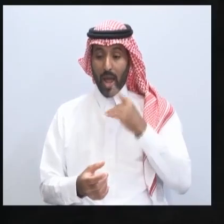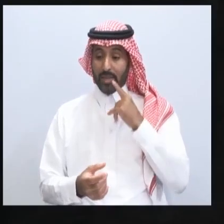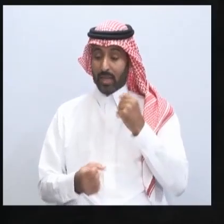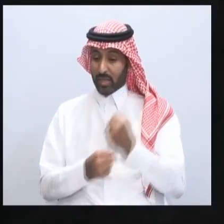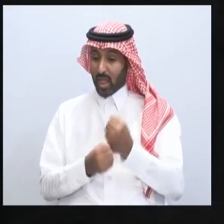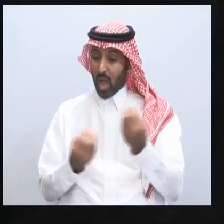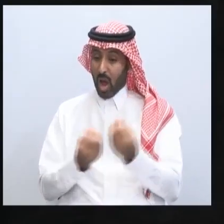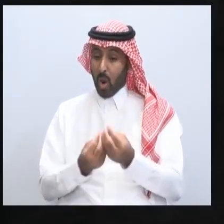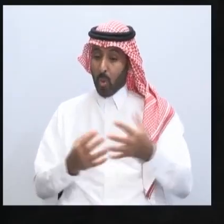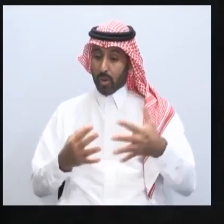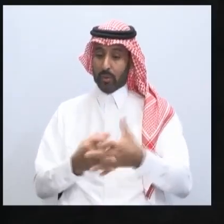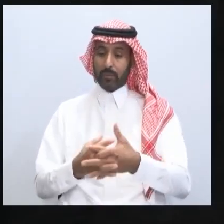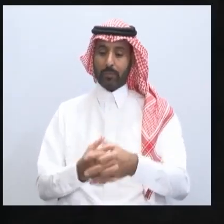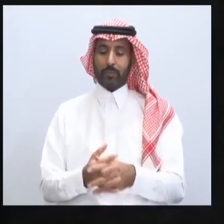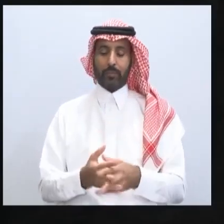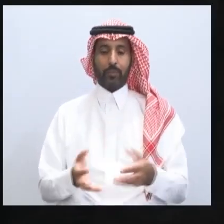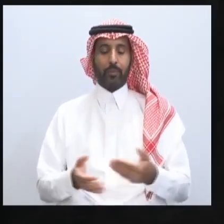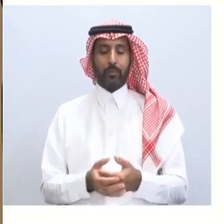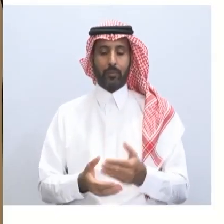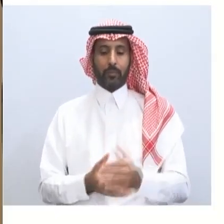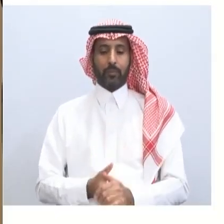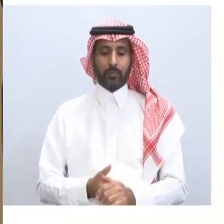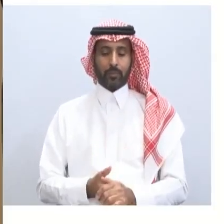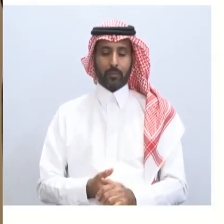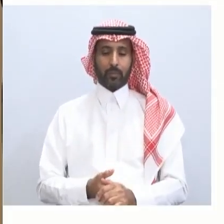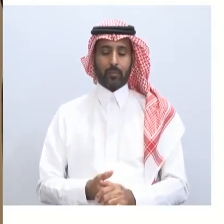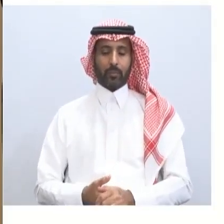فوائد التعاون نشاهد الفيديو